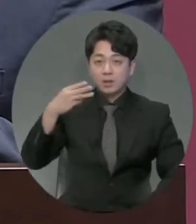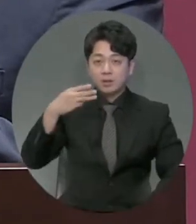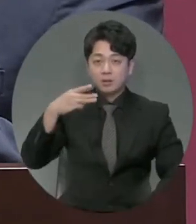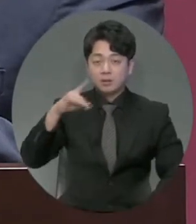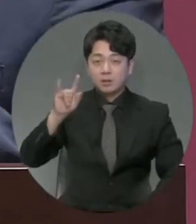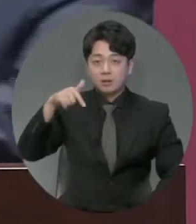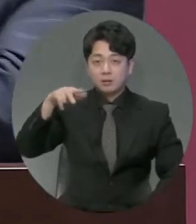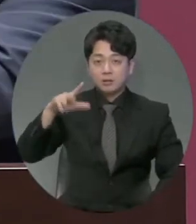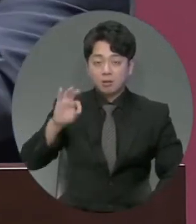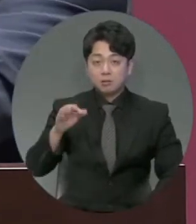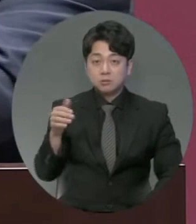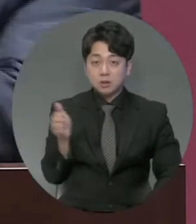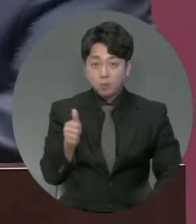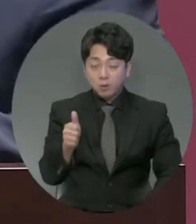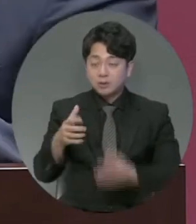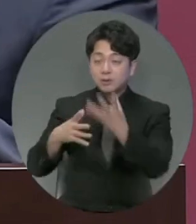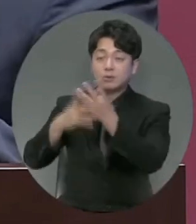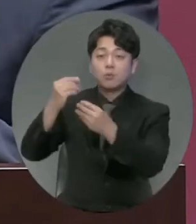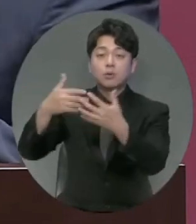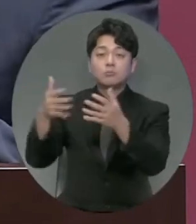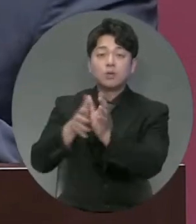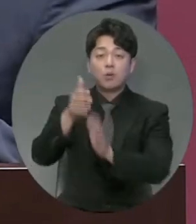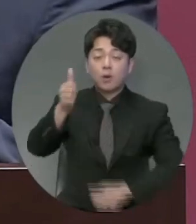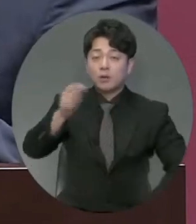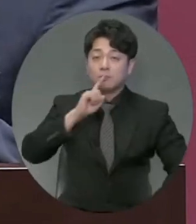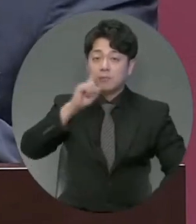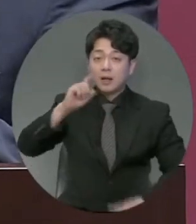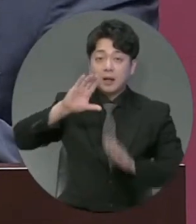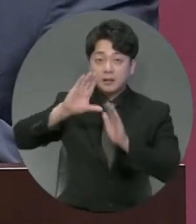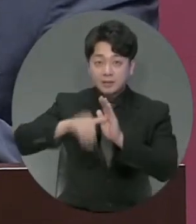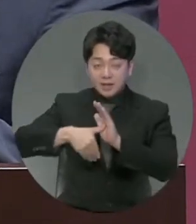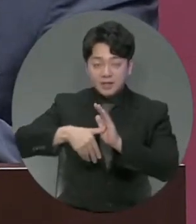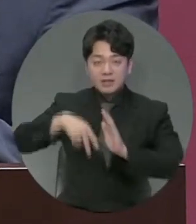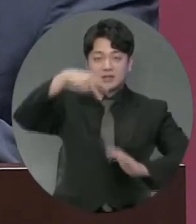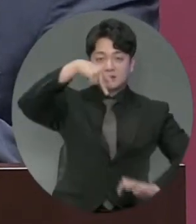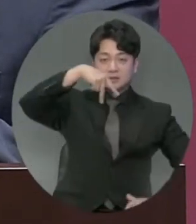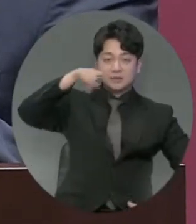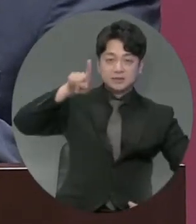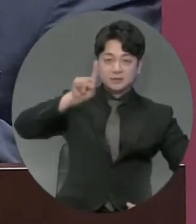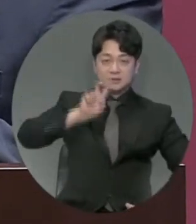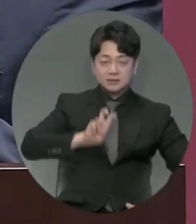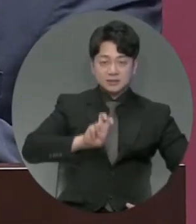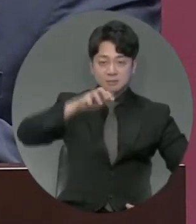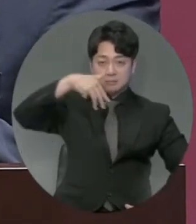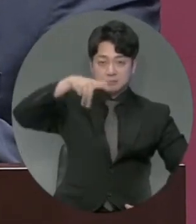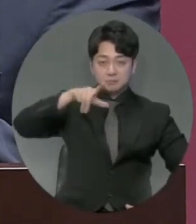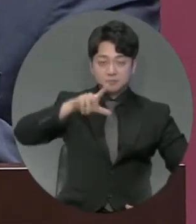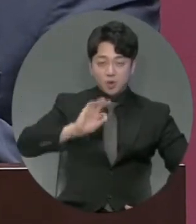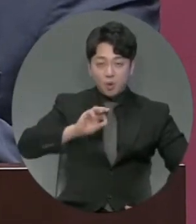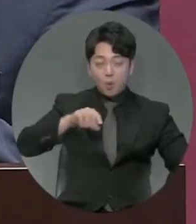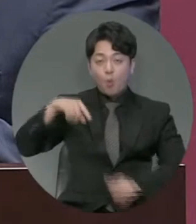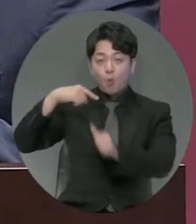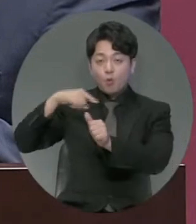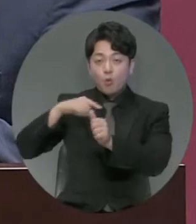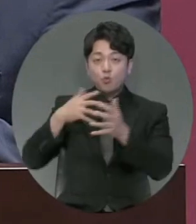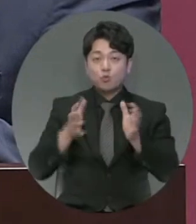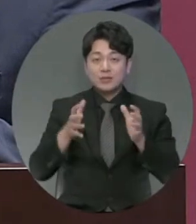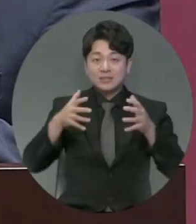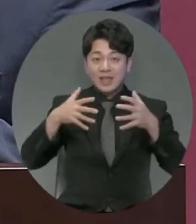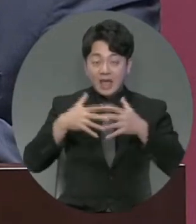때 권영세 장관은 삼청교육대라는 단어에 비유를 했습니다. 이거 어떻게 생각하십니까?